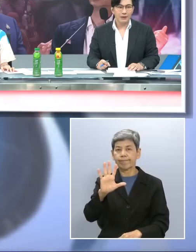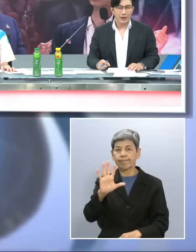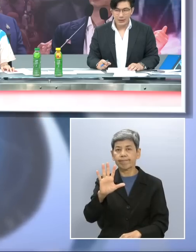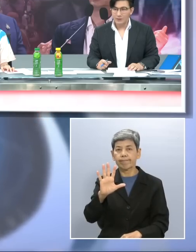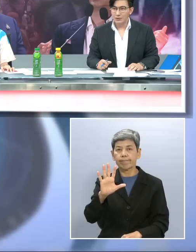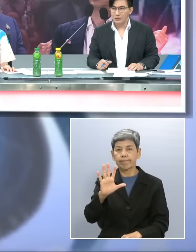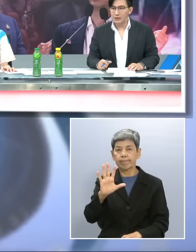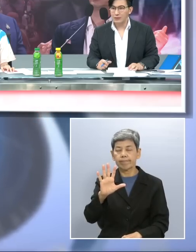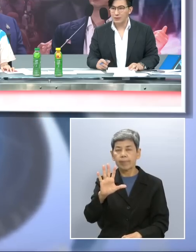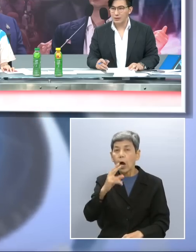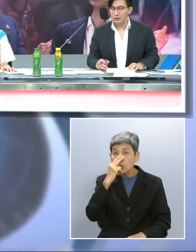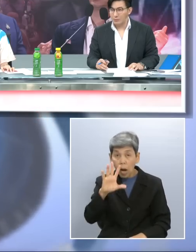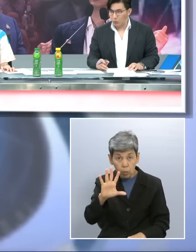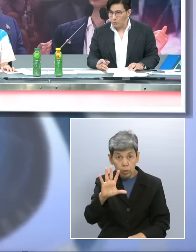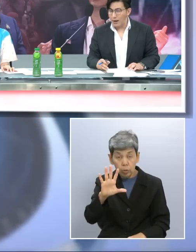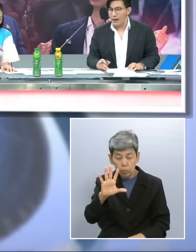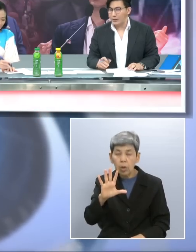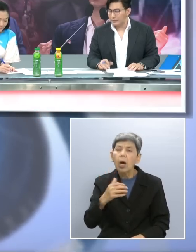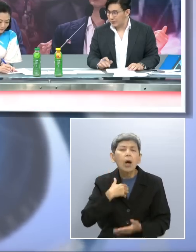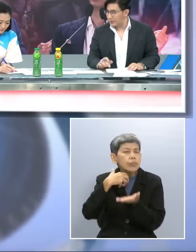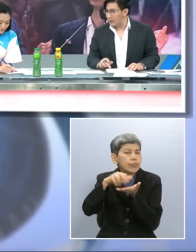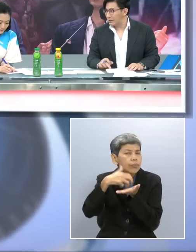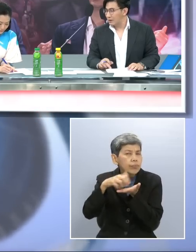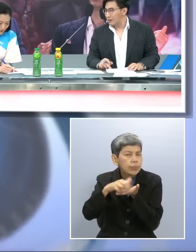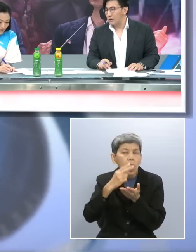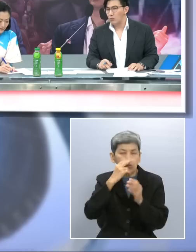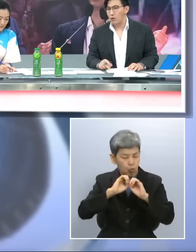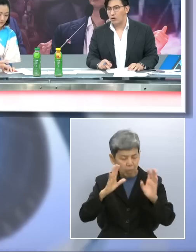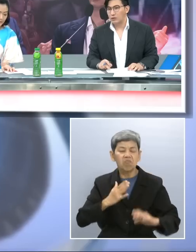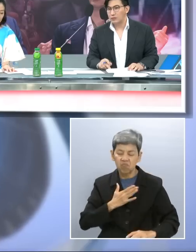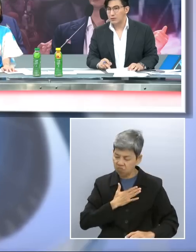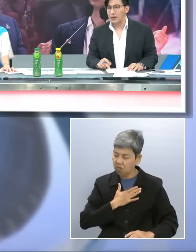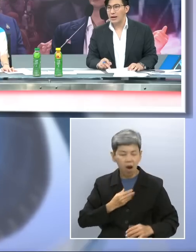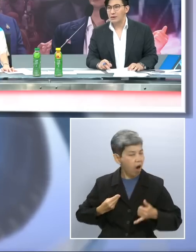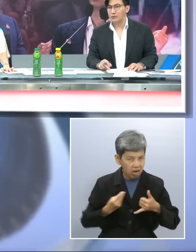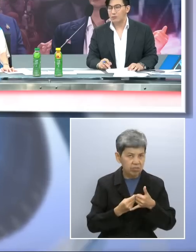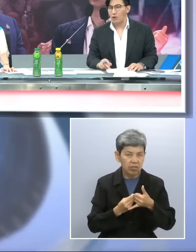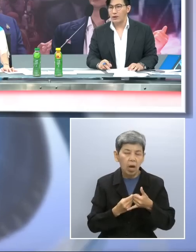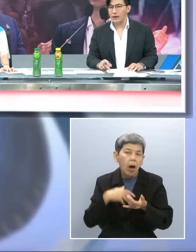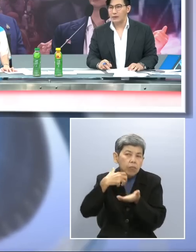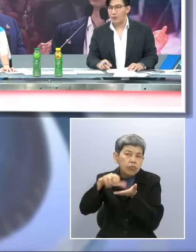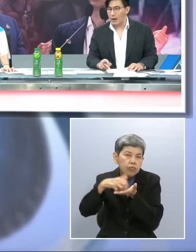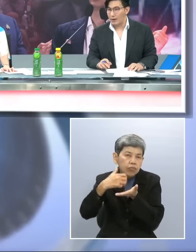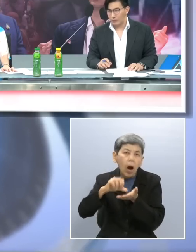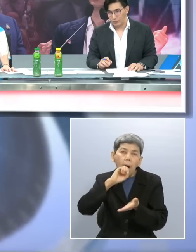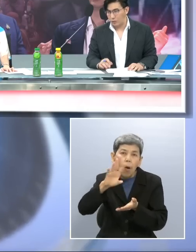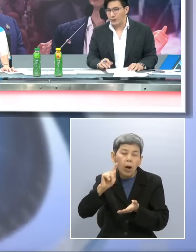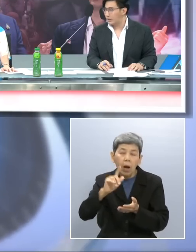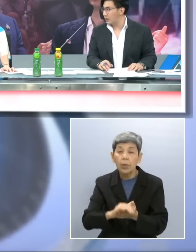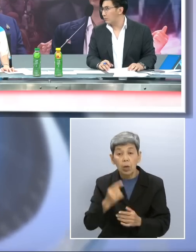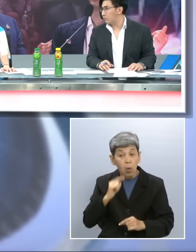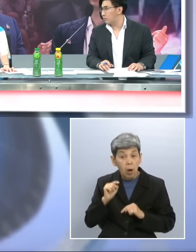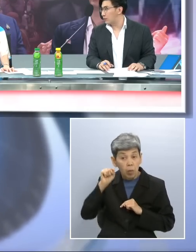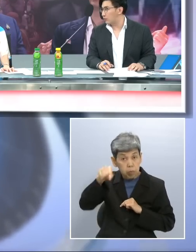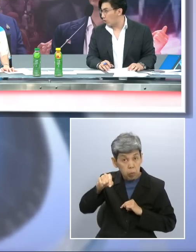อันนี้คือที่ที่ท่านพูดมาชัดเจนในมุมของสื่อนะต้องบอกก่อนนะแต่เวลาถึง